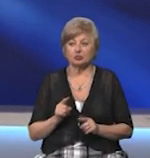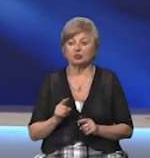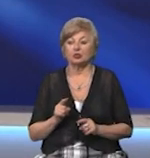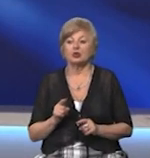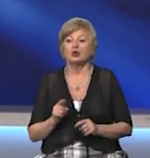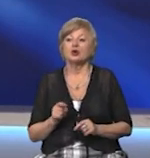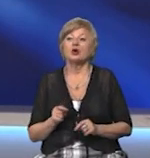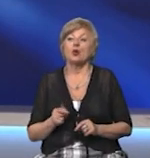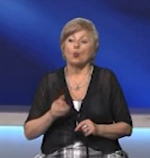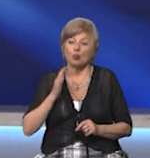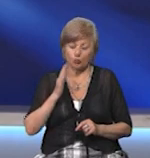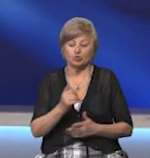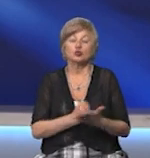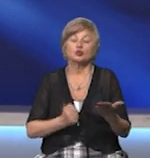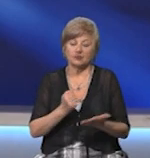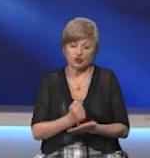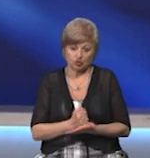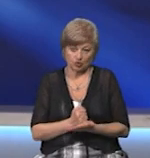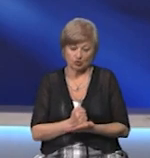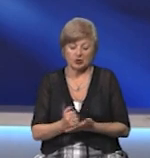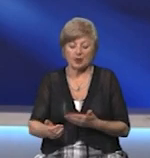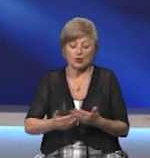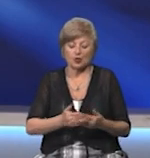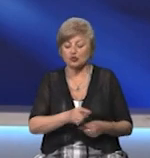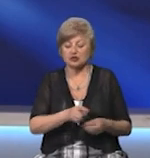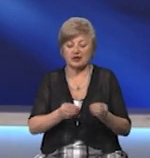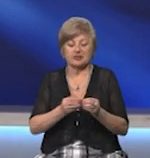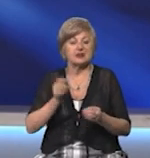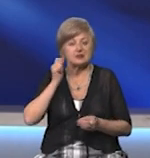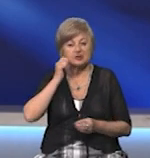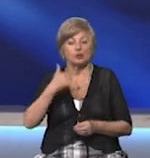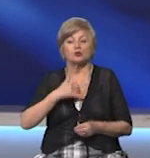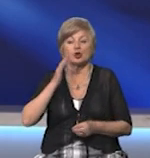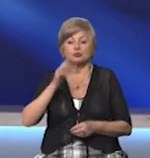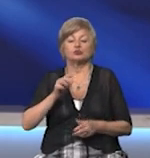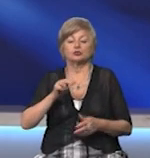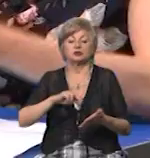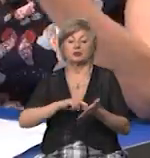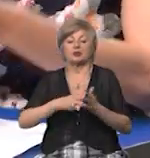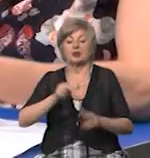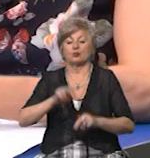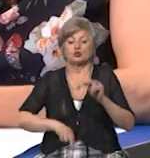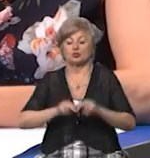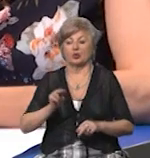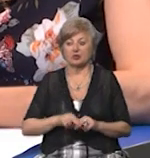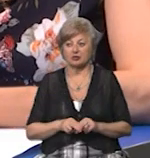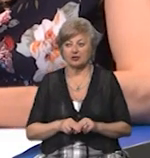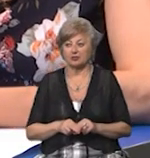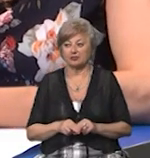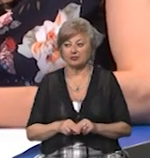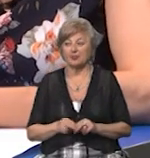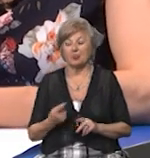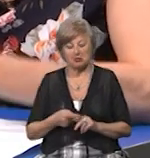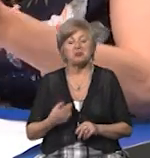можливо, вона буде затверджена, і на найближчі років 10 у нас буде план по розбудові велоінфраструктури в місті. Це одна з найулюбленіших